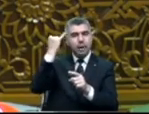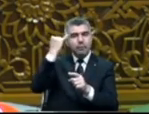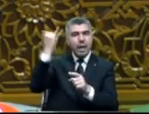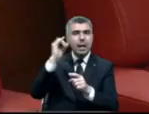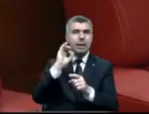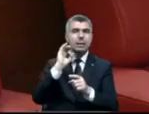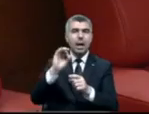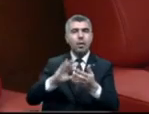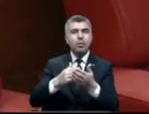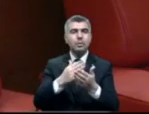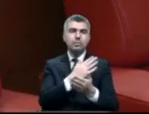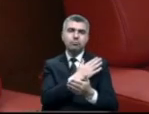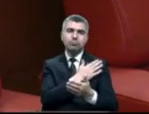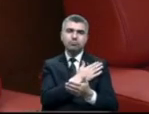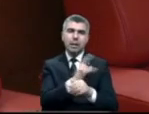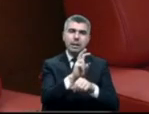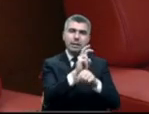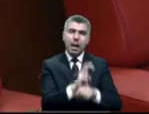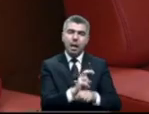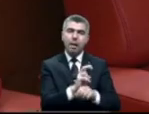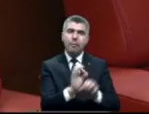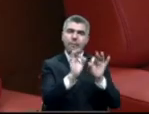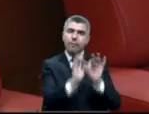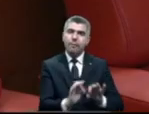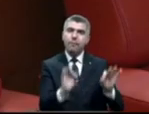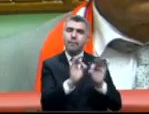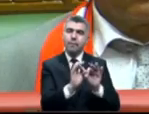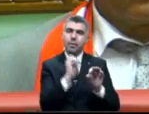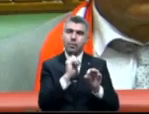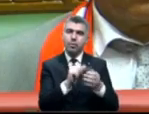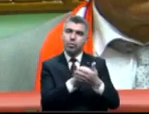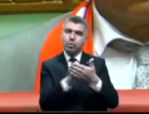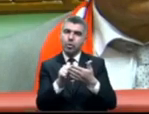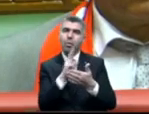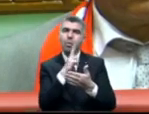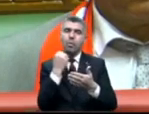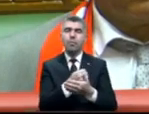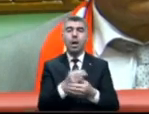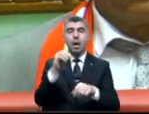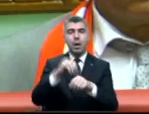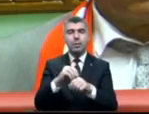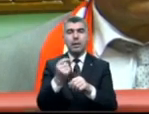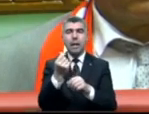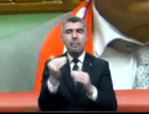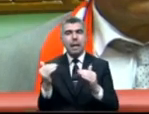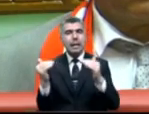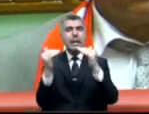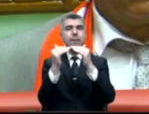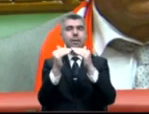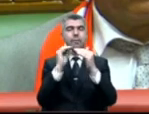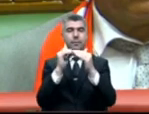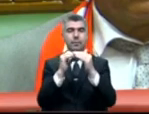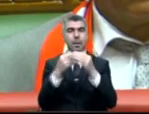لها مطهرة من الديون والرهون والضمانات لحساب الدولة المغربية. أما الثاني فيهم تسقيف أسعار المحروقات. سيدة